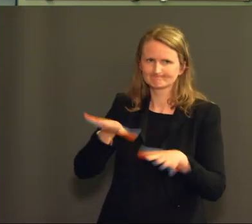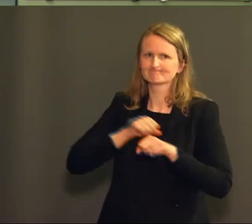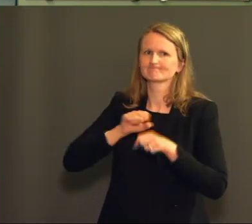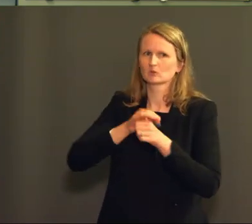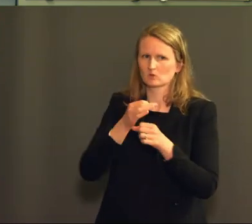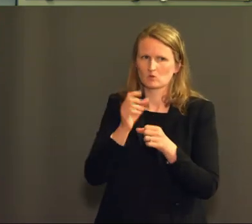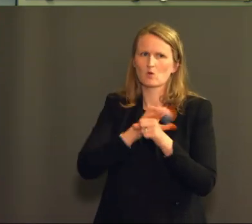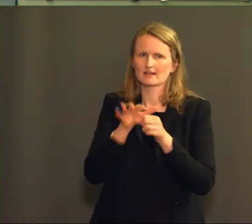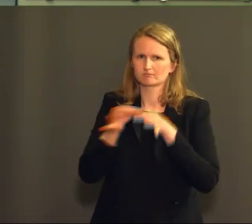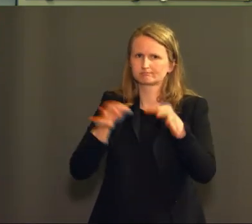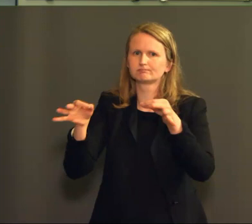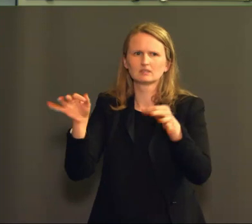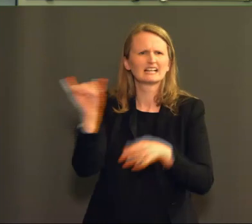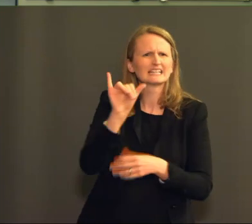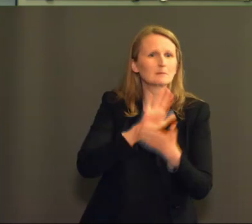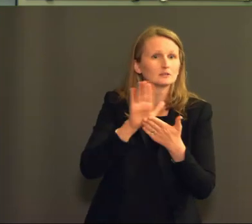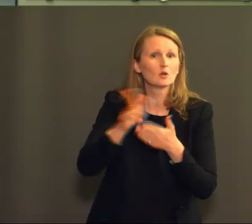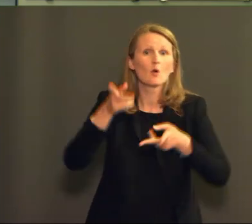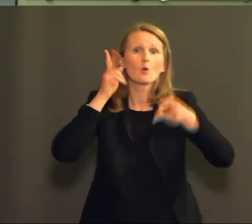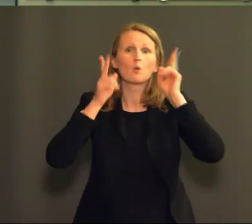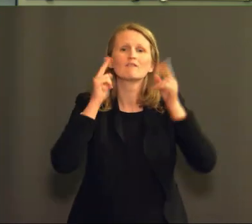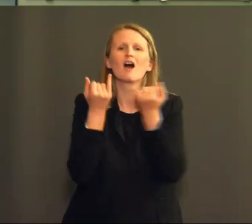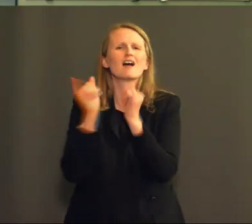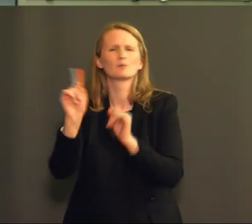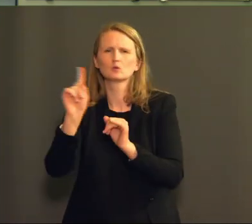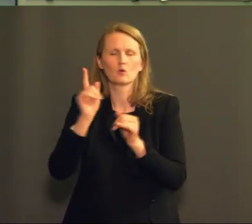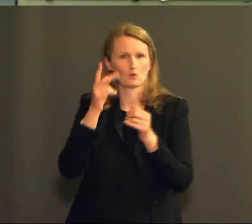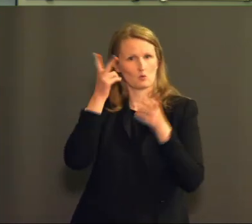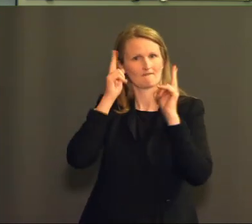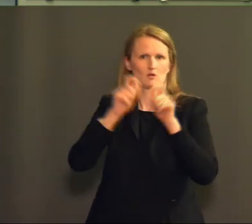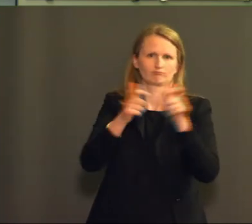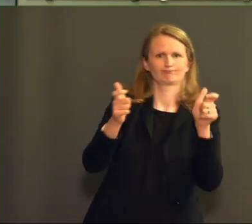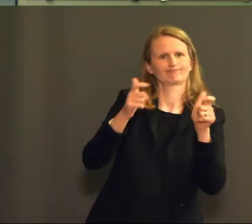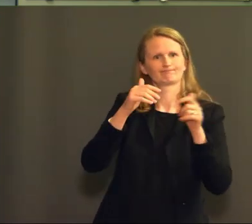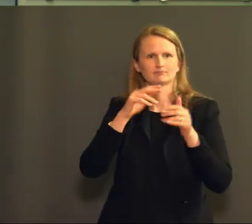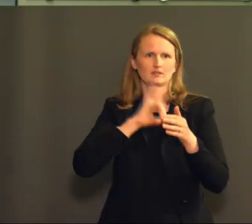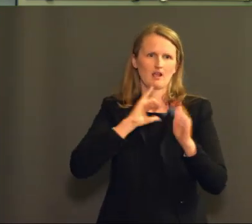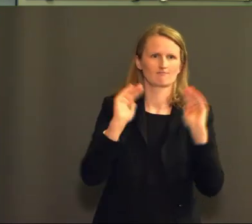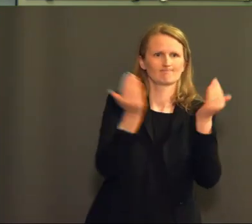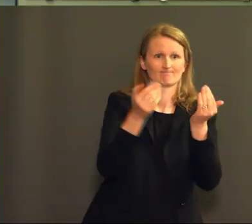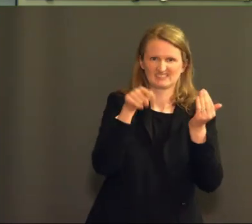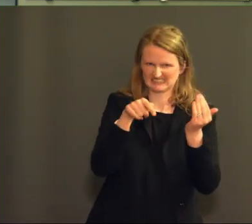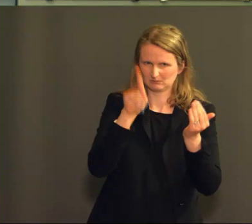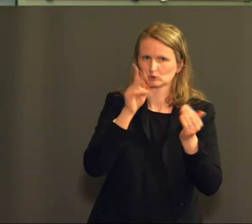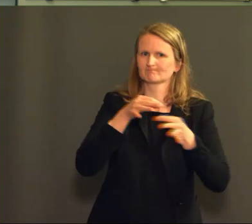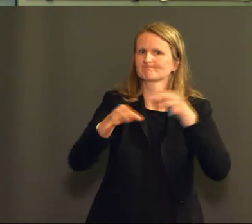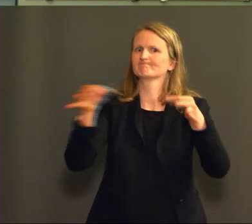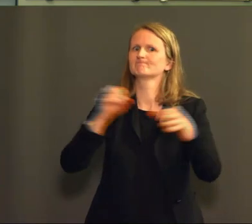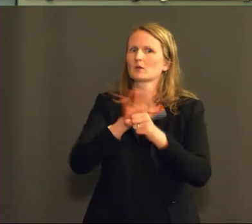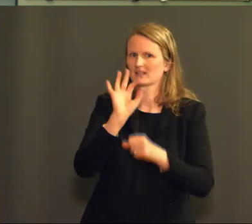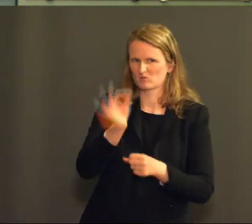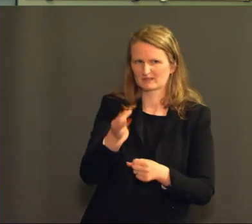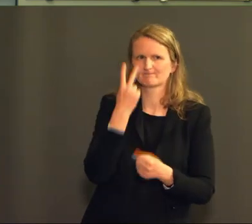mesures sanitaires et des protocoles mis en place. Enfin, on avait noté sur une période de 14 jours une